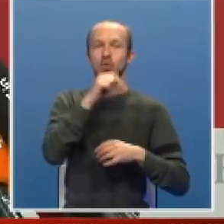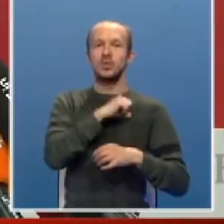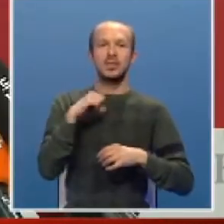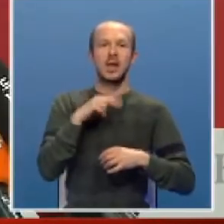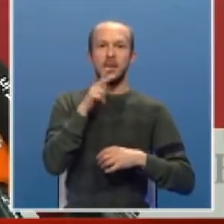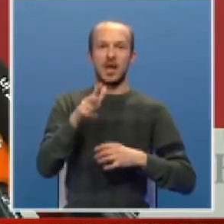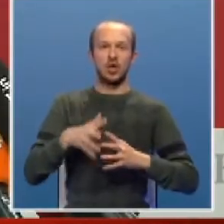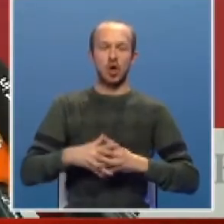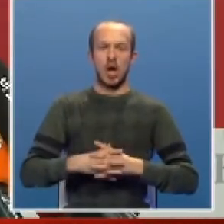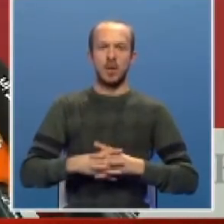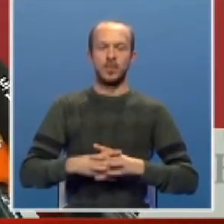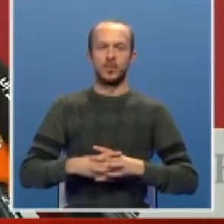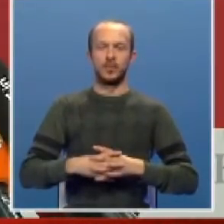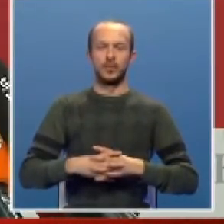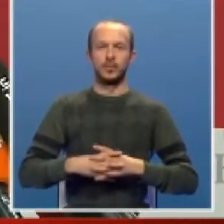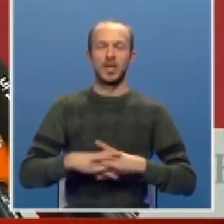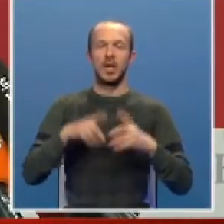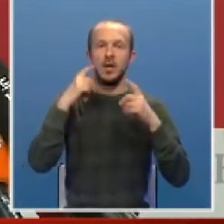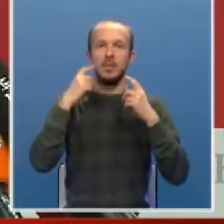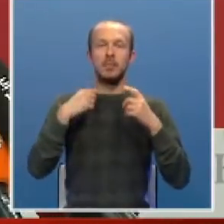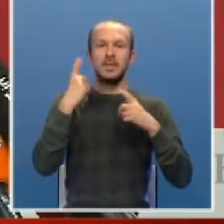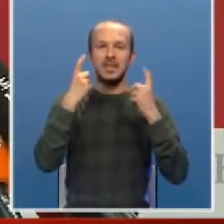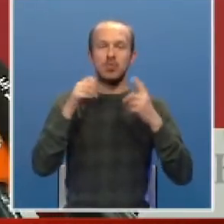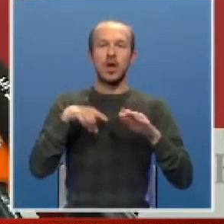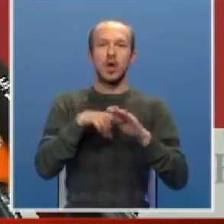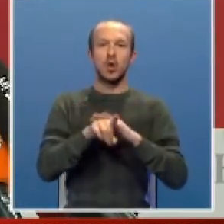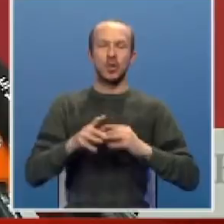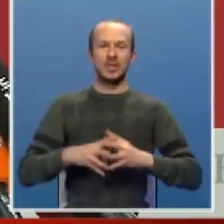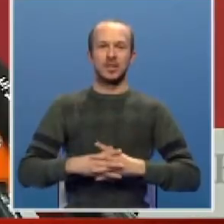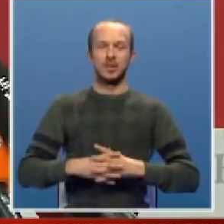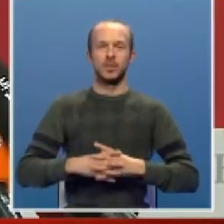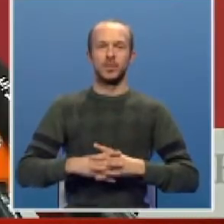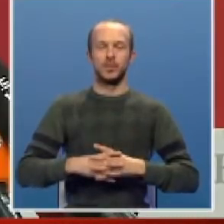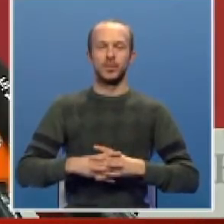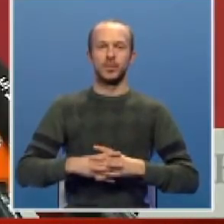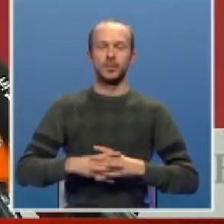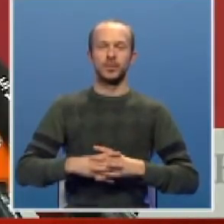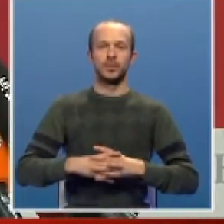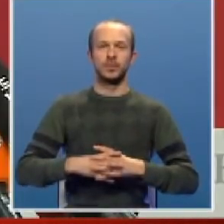traže. Mislimo da kroz